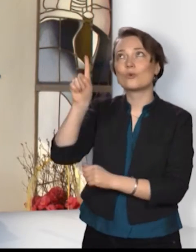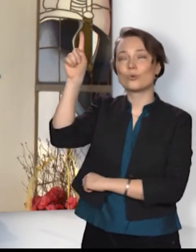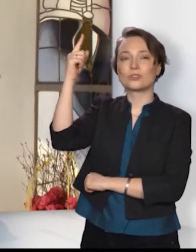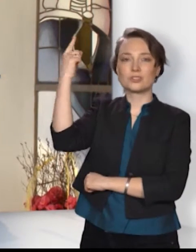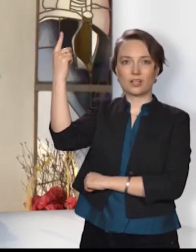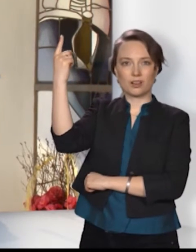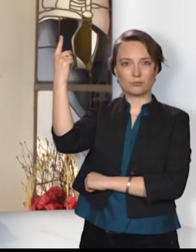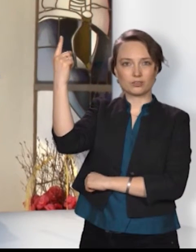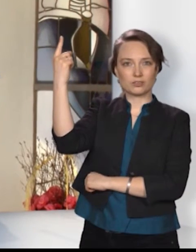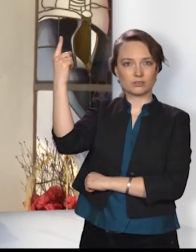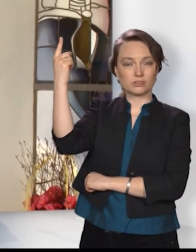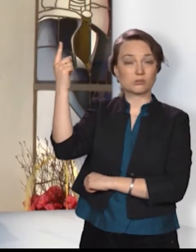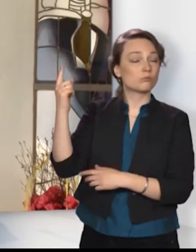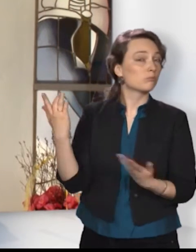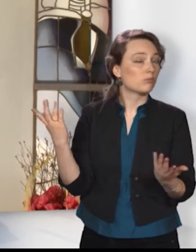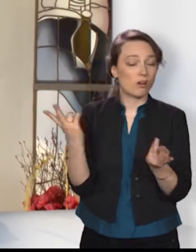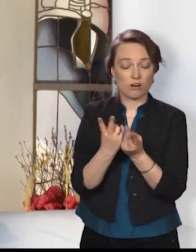mieses Blatt auf der Hand haben,